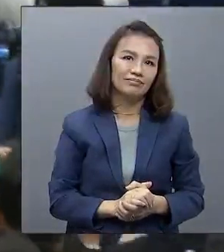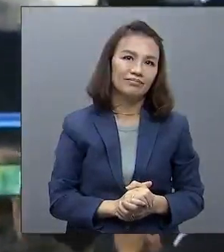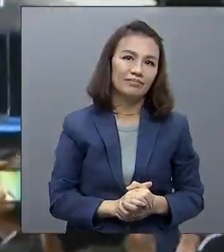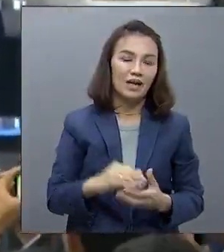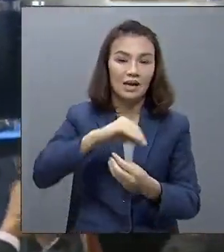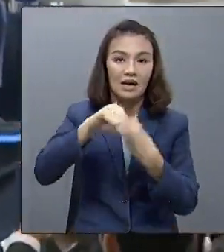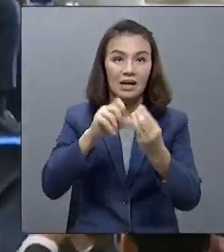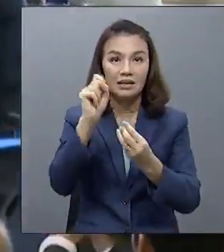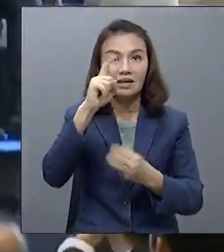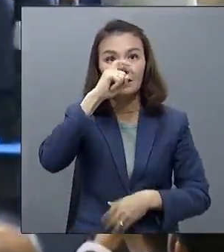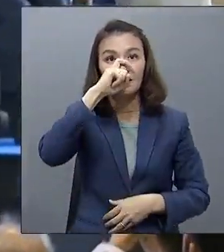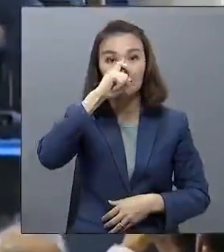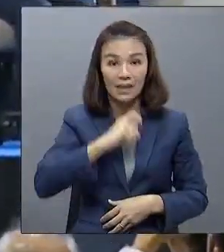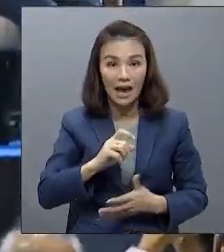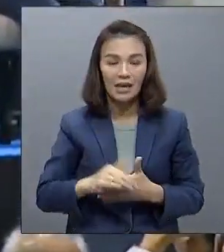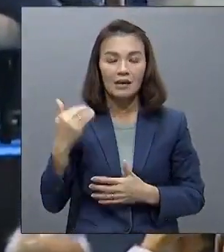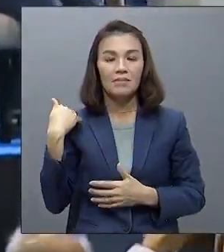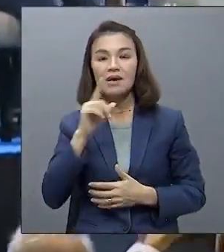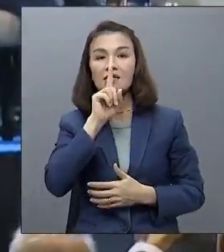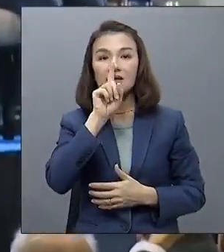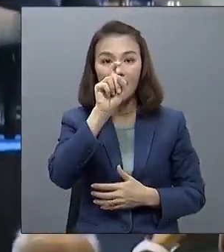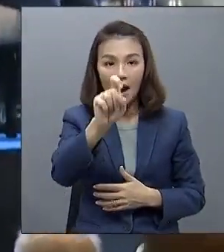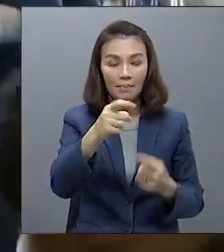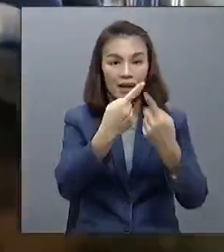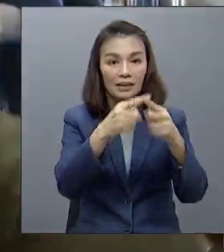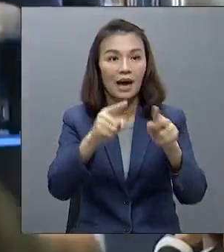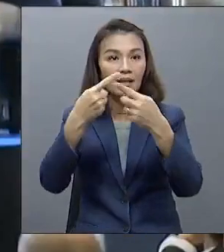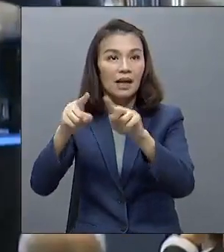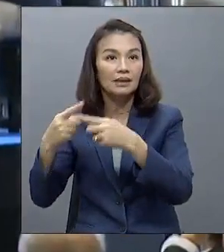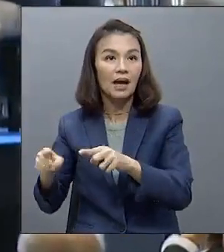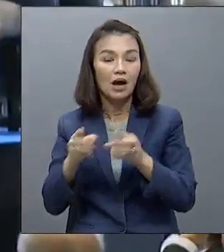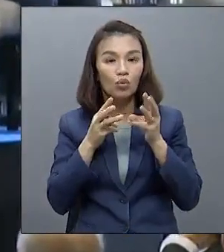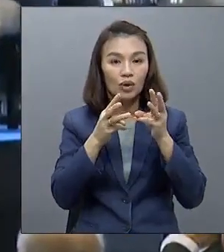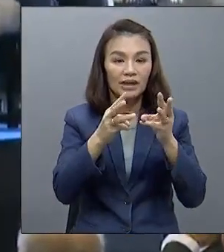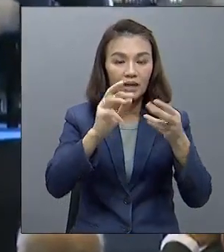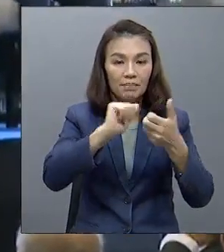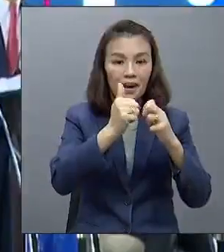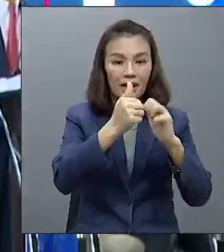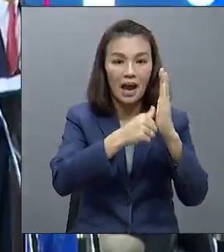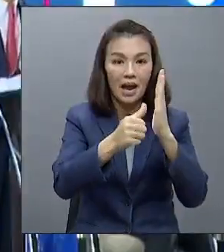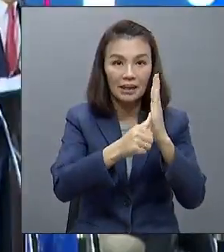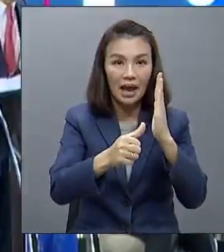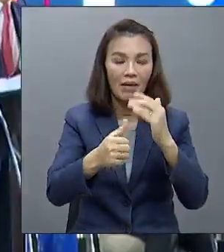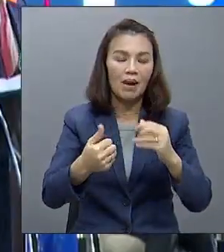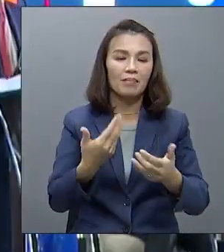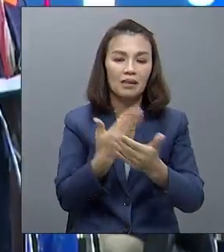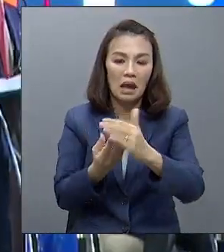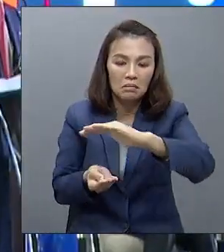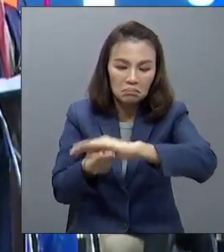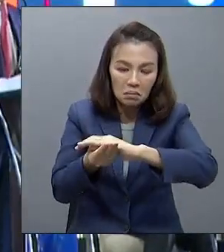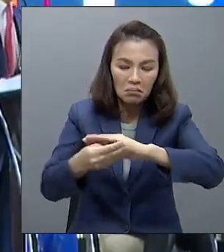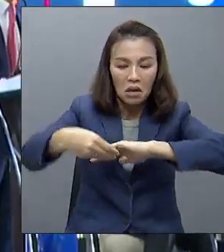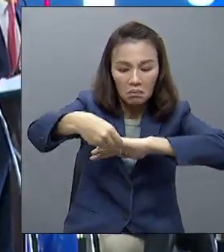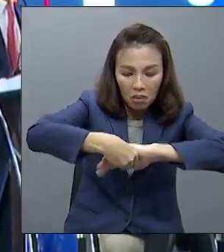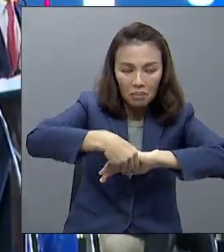เศรษฐกิจไทยนะคะมีคำถามอื่นๆเหมือนกันค่ะนั่นก็คือแนวคิดการแก้ปัญหาคอร์รัปชั่นในไทยจะทำอย่างไรนะคะภาค